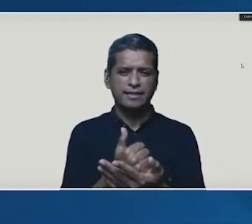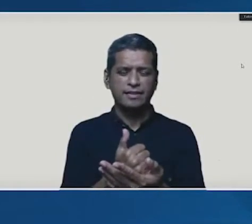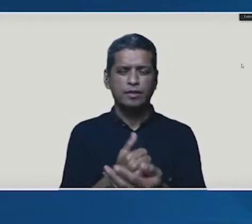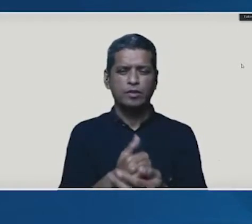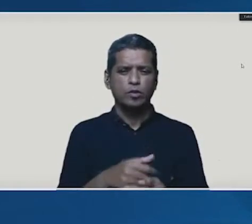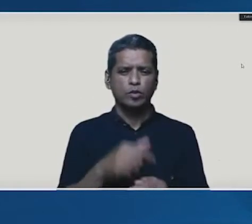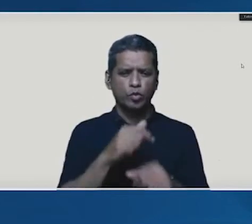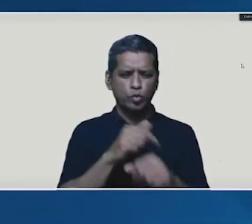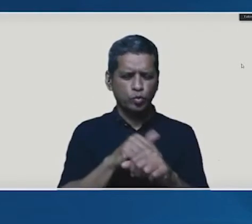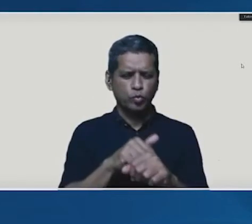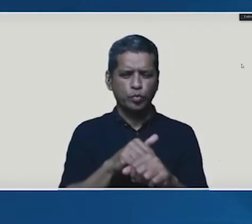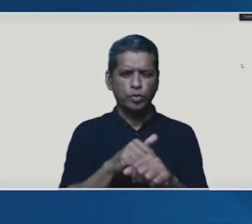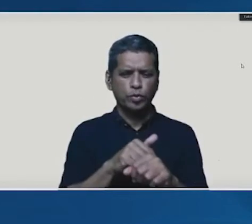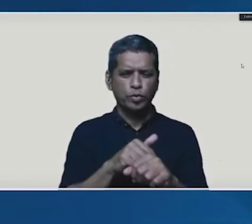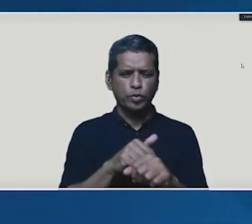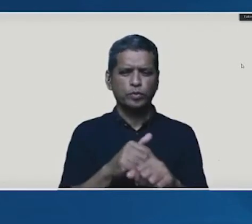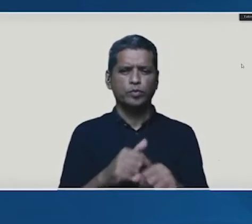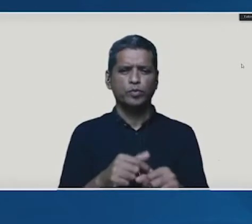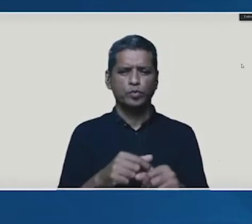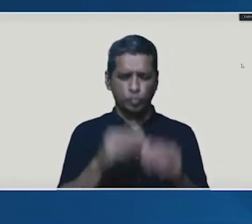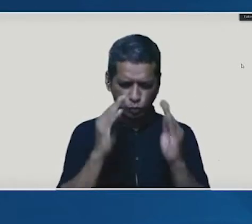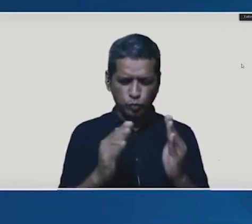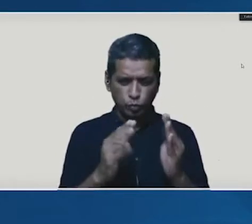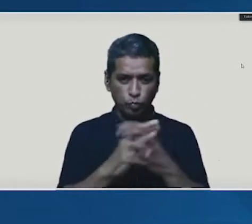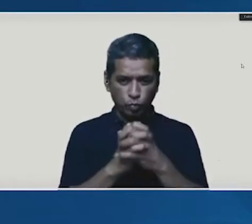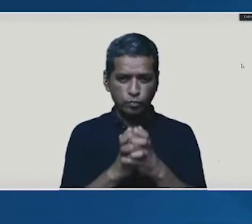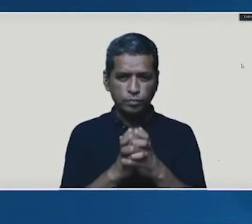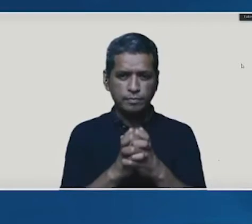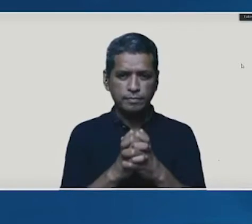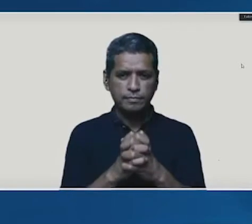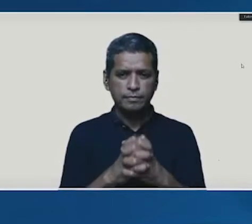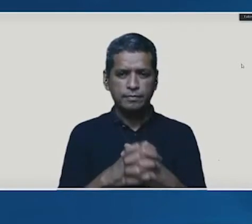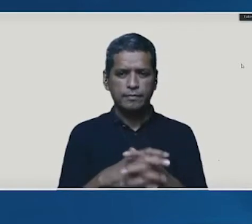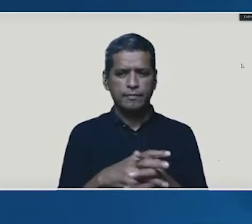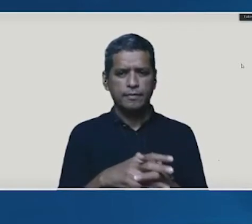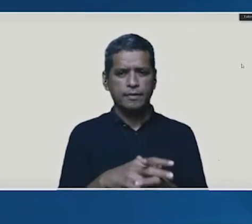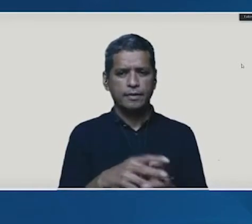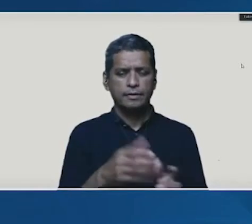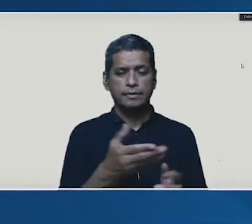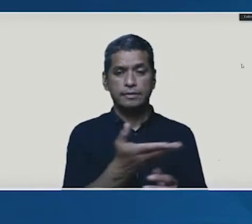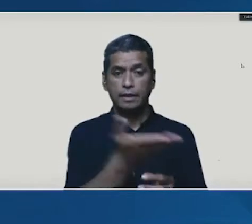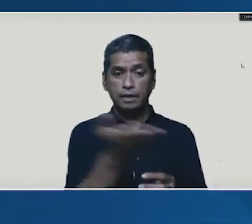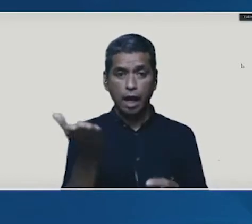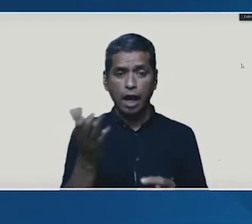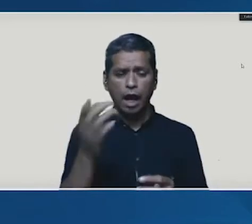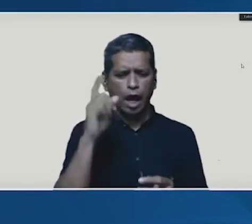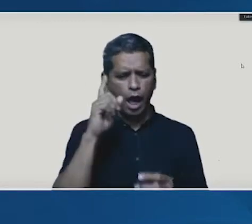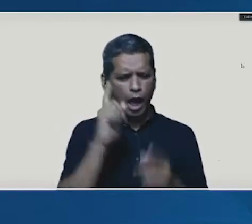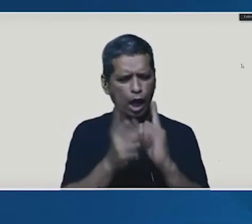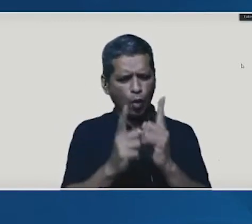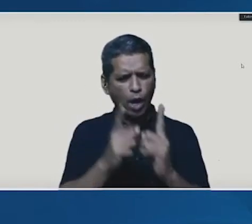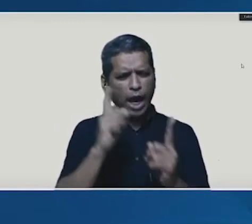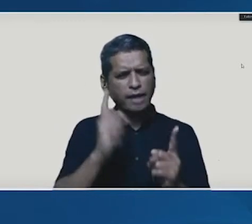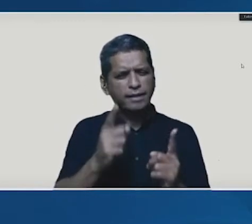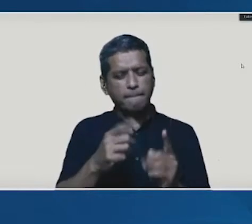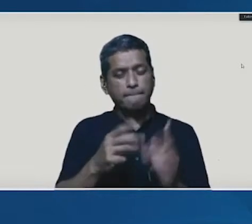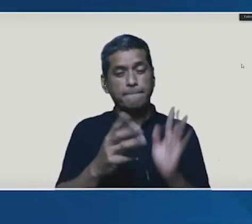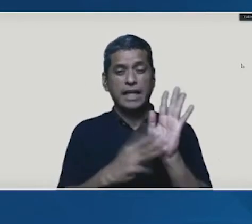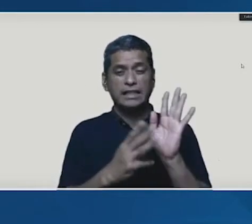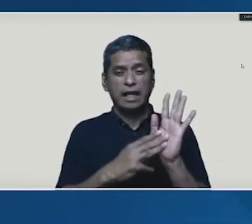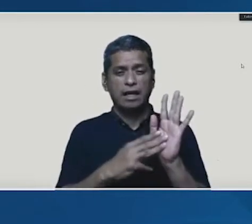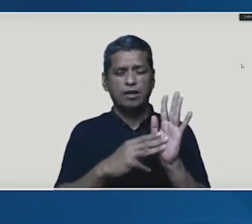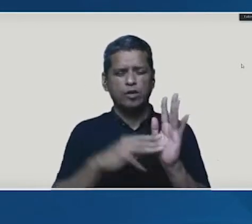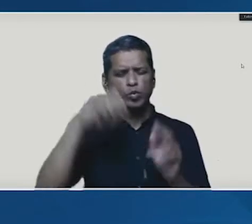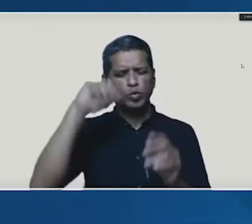you know what to do artinya kalau hidup anda sedang mengalami kesulitan anda tidak tahu apa